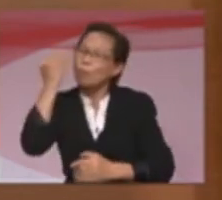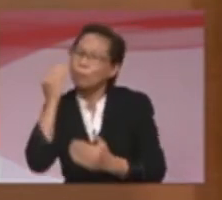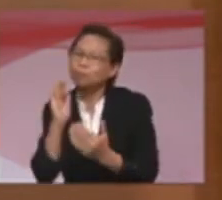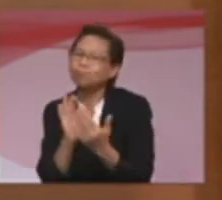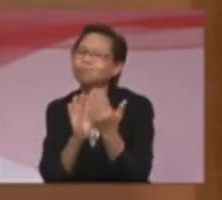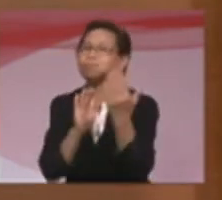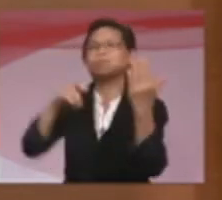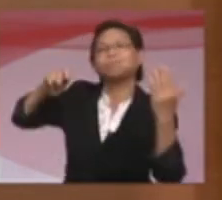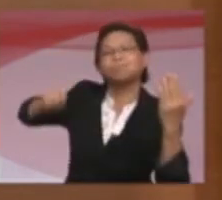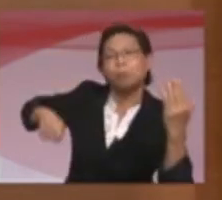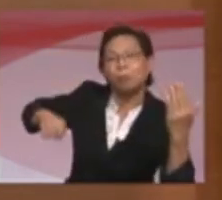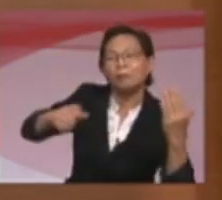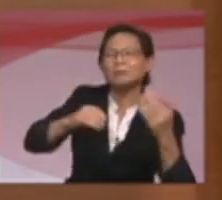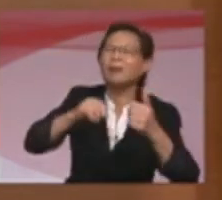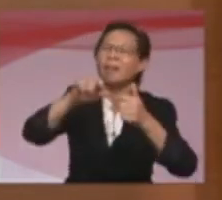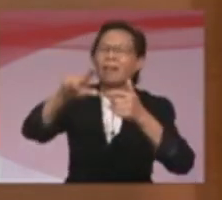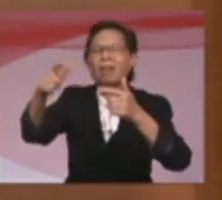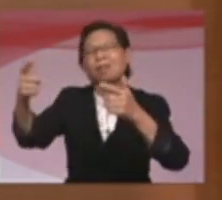sebagainya.